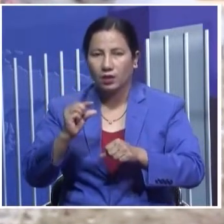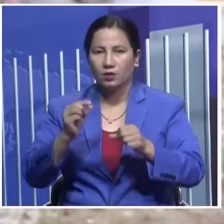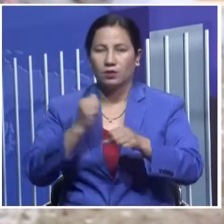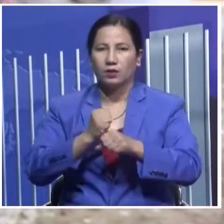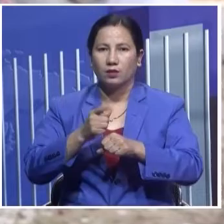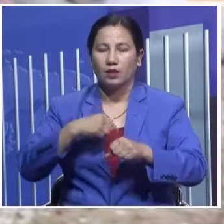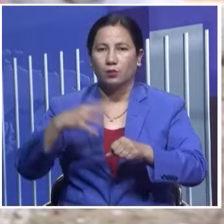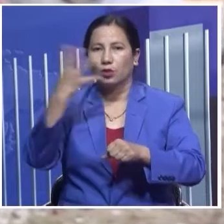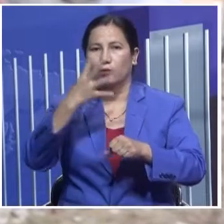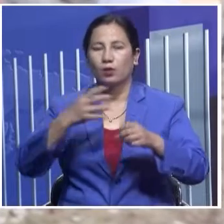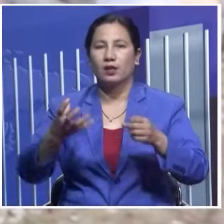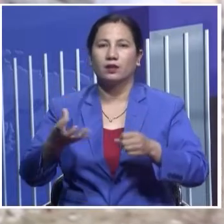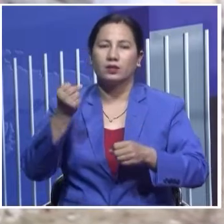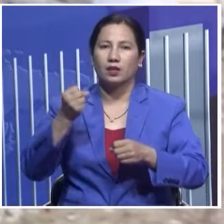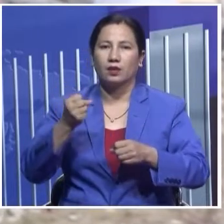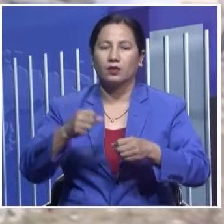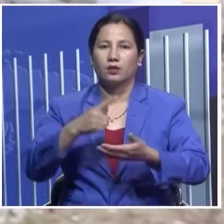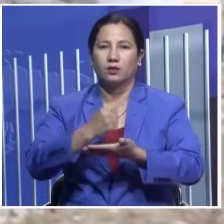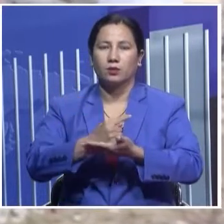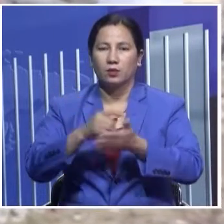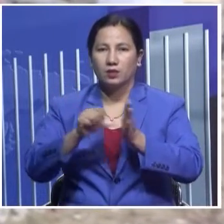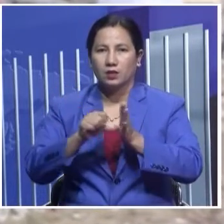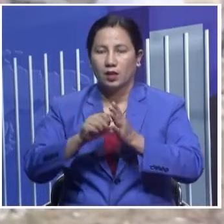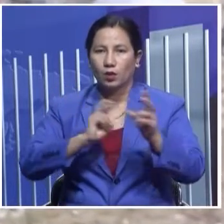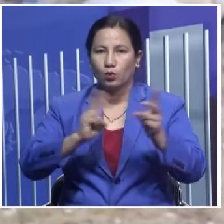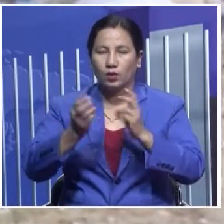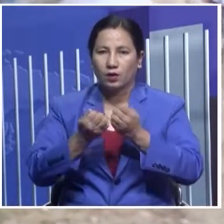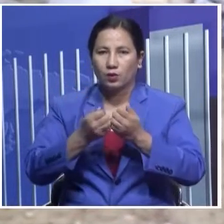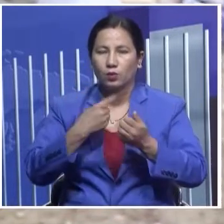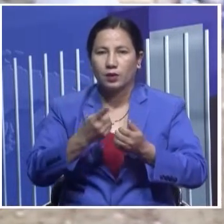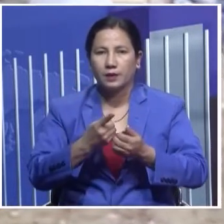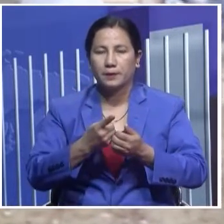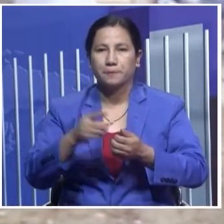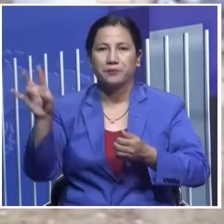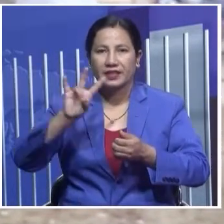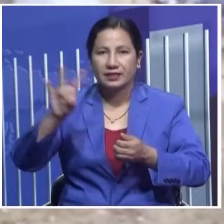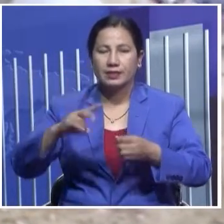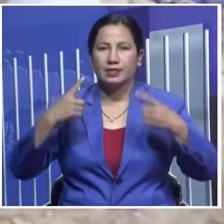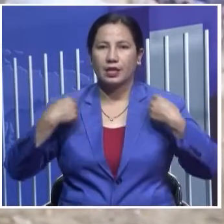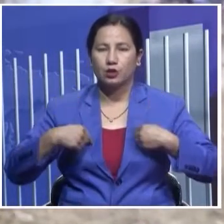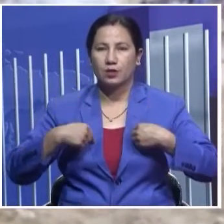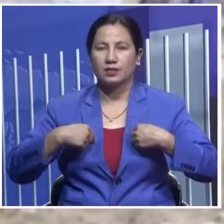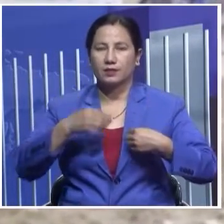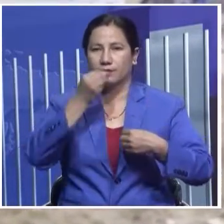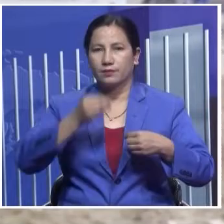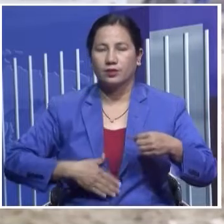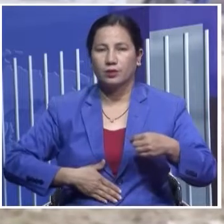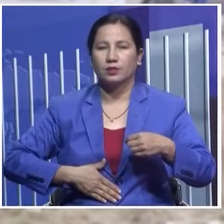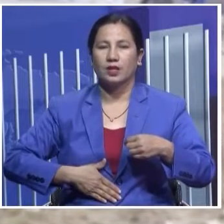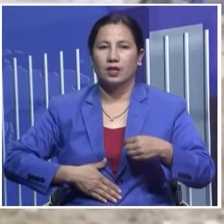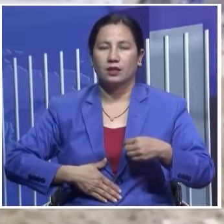जुन हाम्रो मौलिक अधिकार हो, जस्तै कपिलवस्तु जिल्लाको सन्दर्भमा कुरा गर्ने हो भने शिक्षा, स्वास्थ्य, रोजगार,